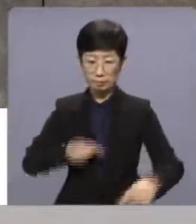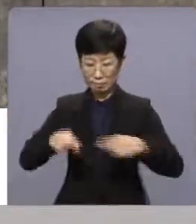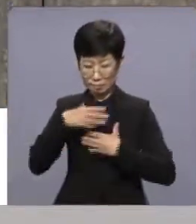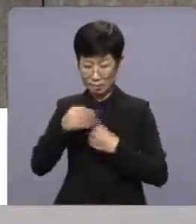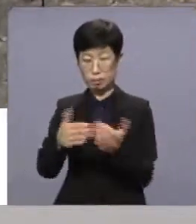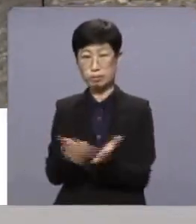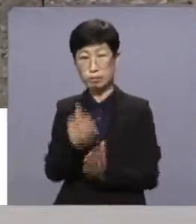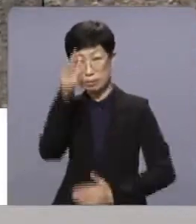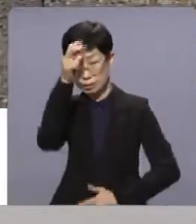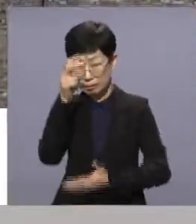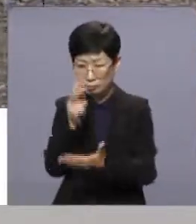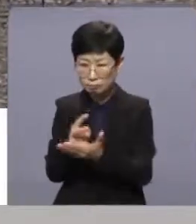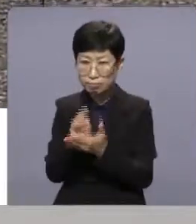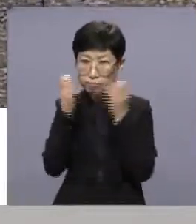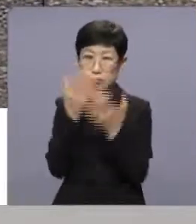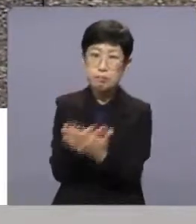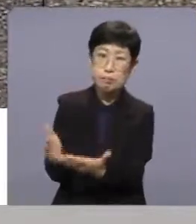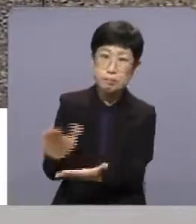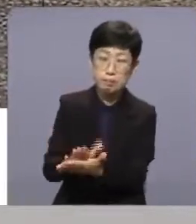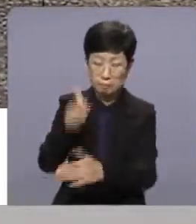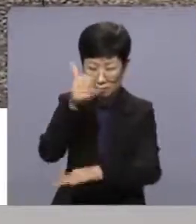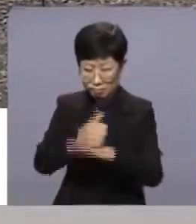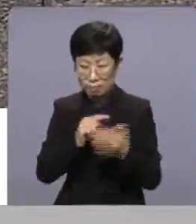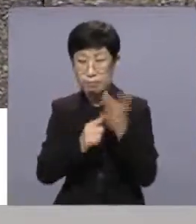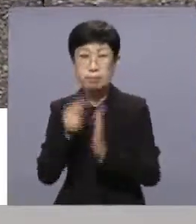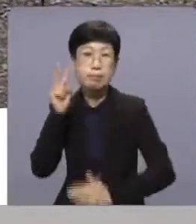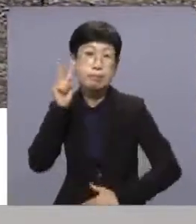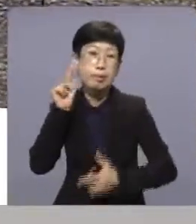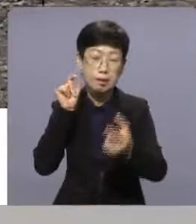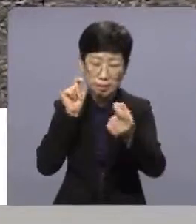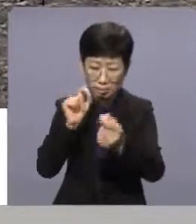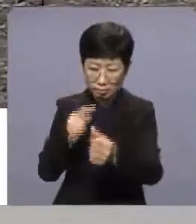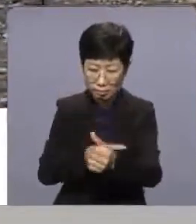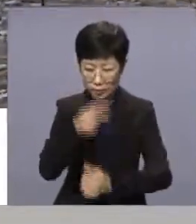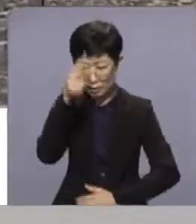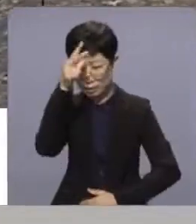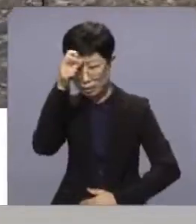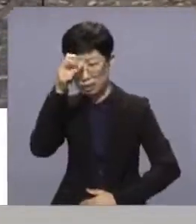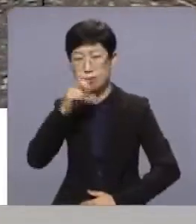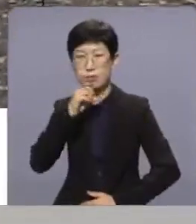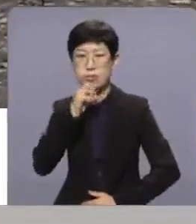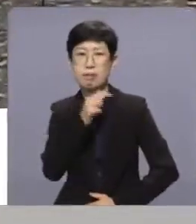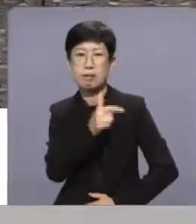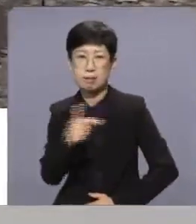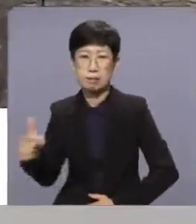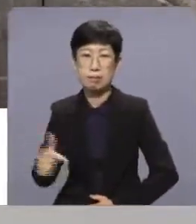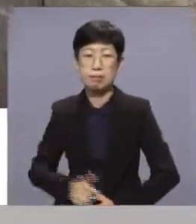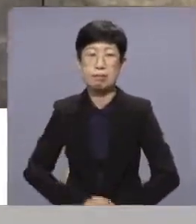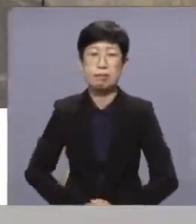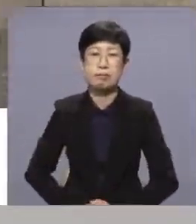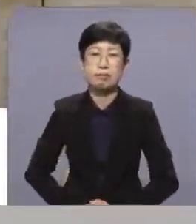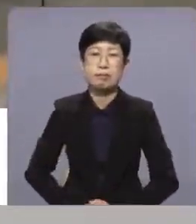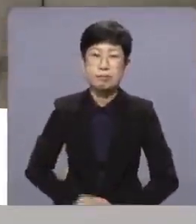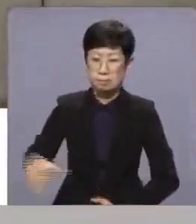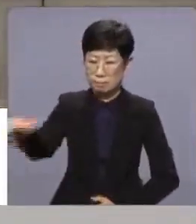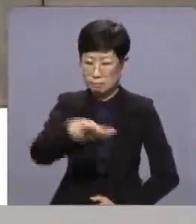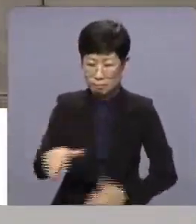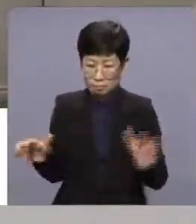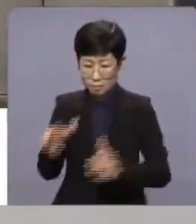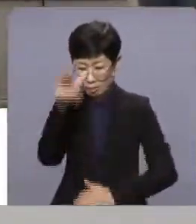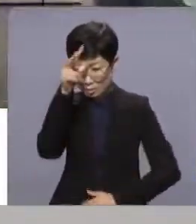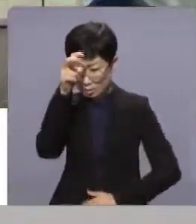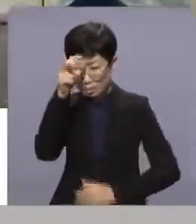행정안전부의 경찰 제도 개선안 최종 발표가 이틀 앞으로 다가오면서 경찰의 반발이 거세졌습니다. 전국에서 모인